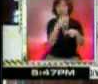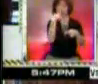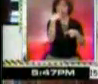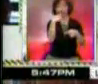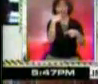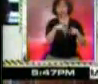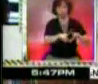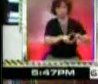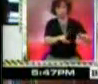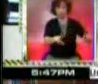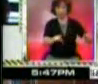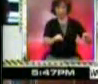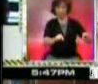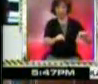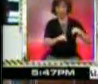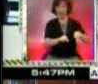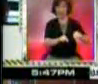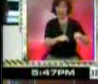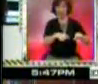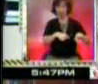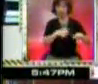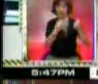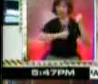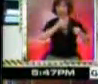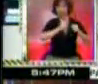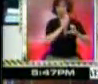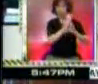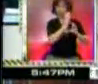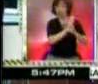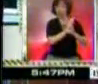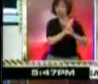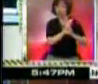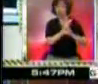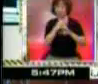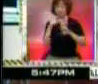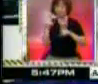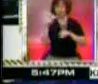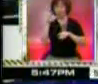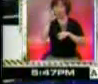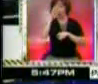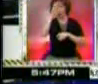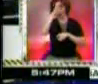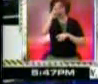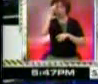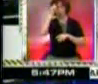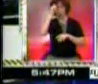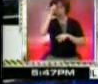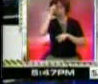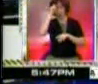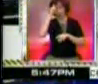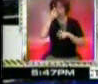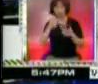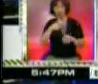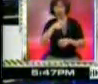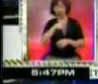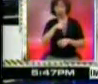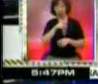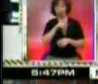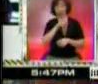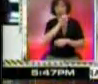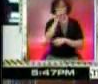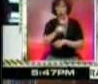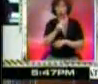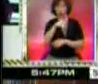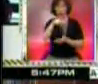na unmarked vehicle. Ngayon, sir, may nag-text ng kay Tol Erwin na... Olongga po press corps. Olongga po press corps.